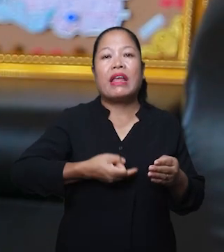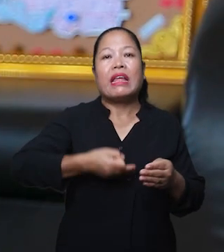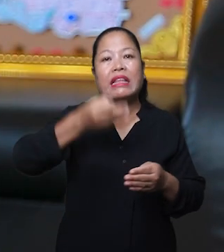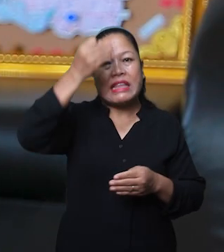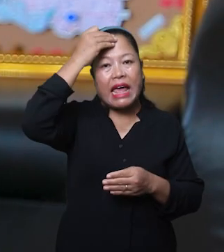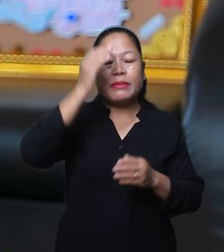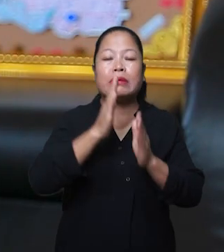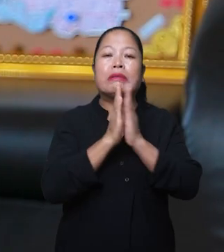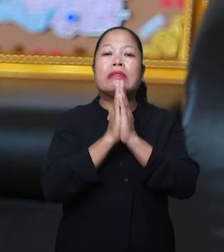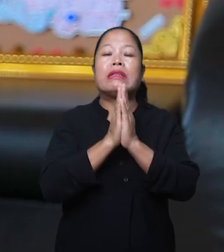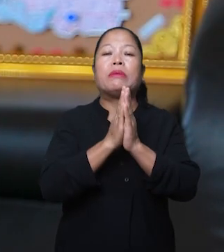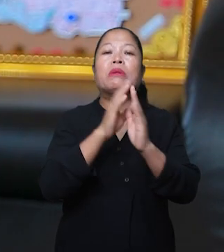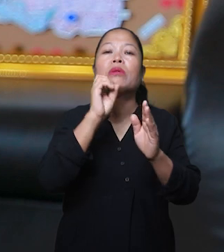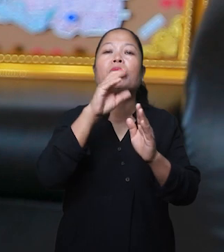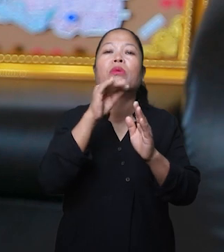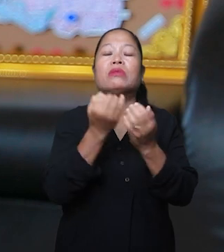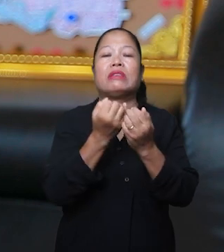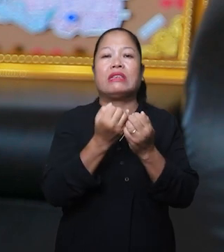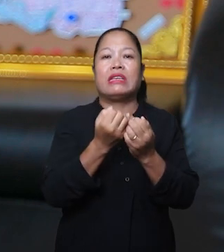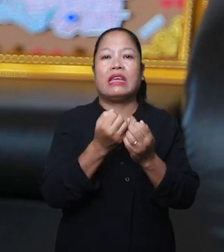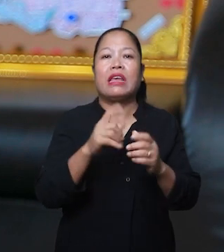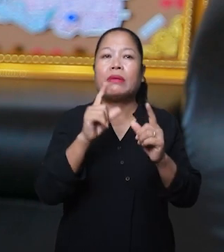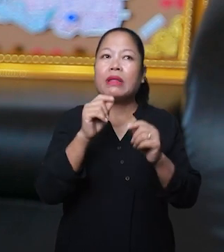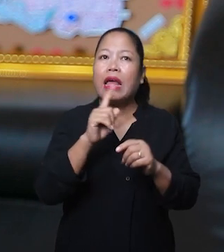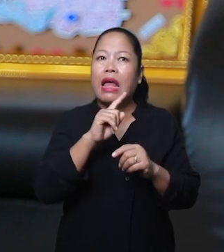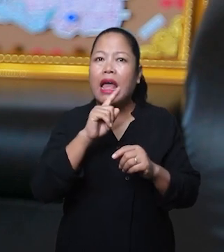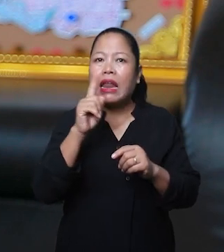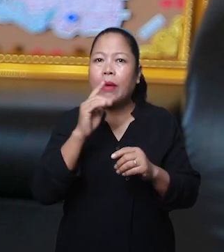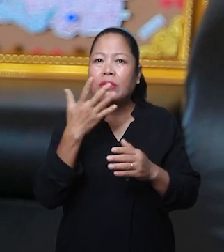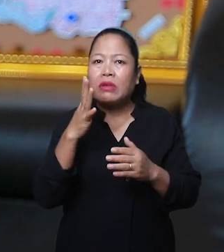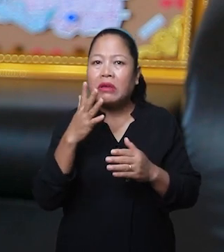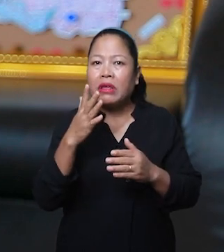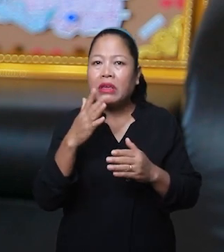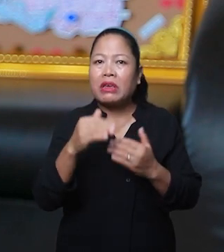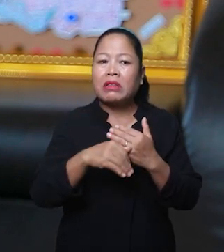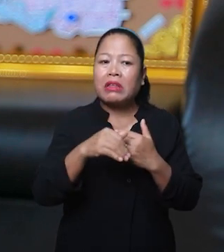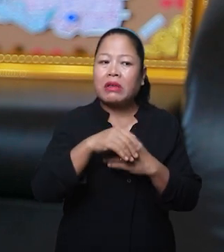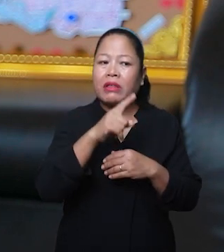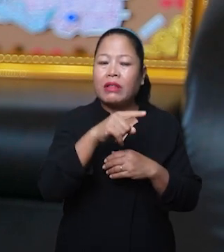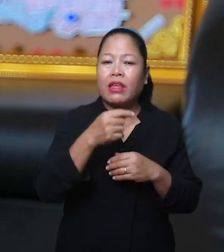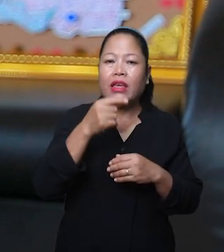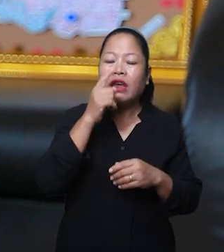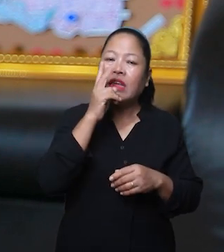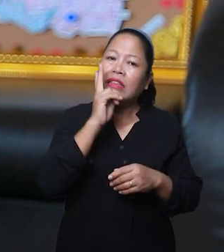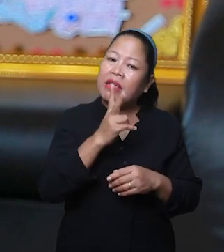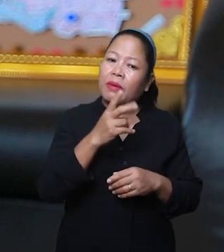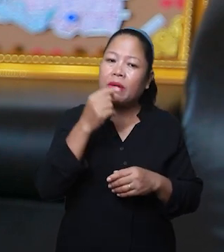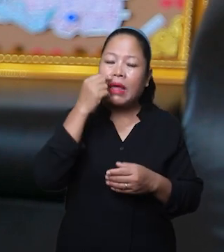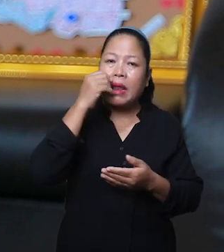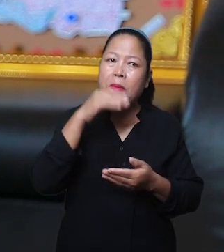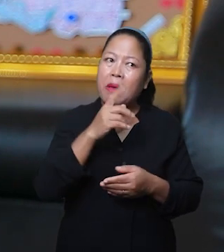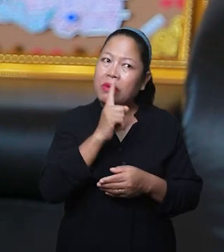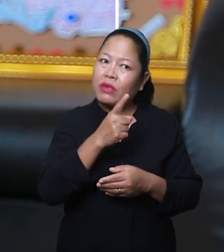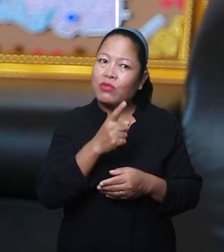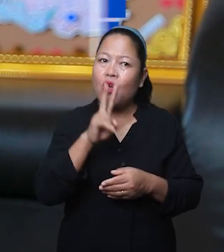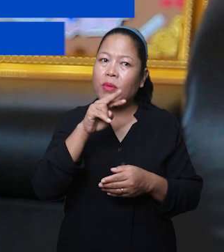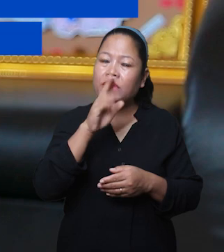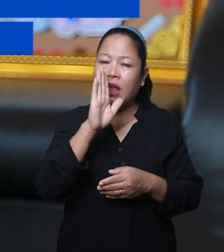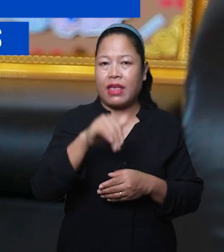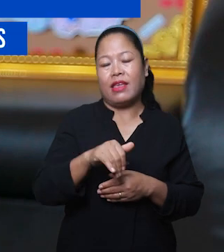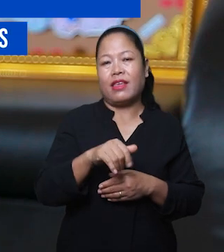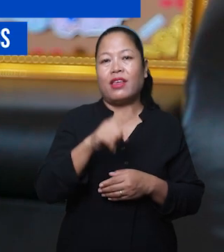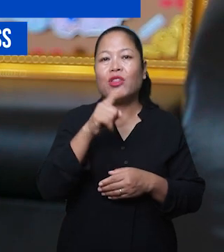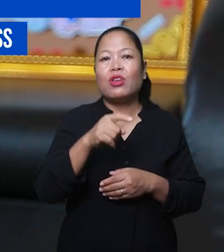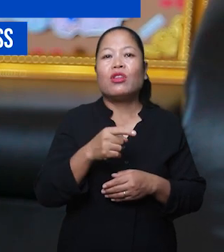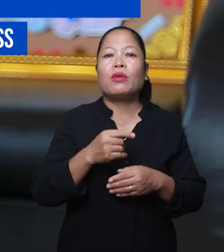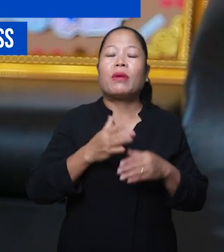आस्था आफ्नो देवी देवता पुज्ने कुरा मा पनि अलि राम्रो छैन कि विधि त्यही भएर बाबु यस्तो भएको भन्ने कुरा भएको छ ठीक छ नि त्यो